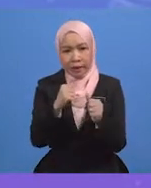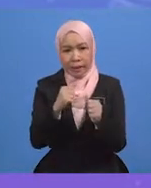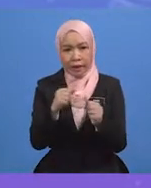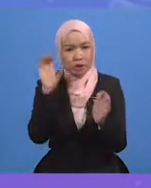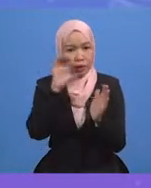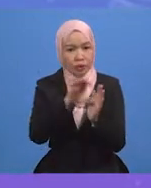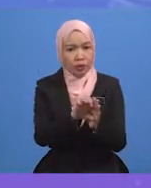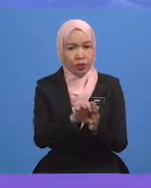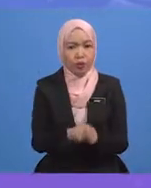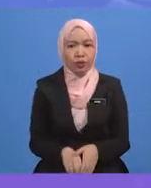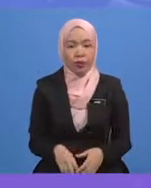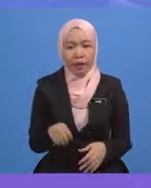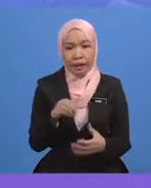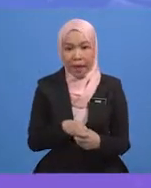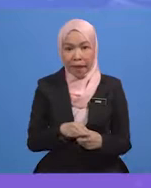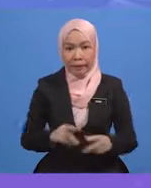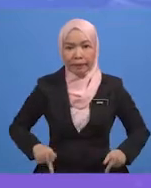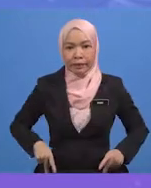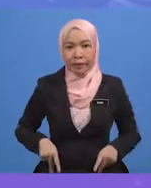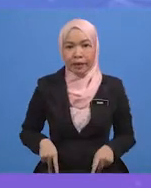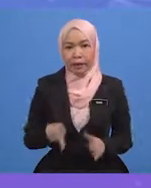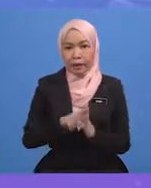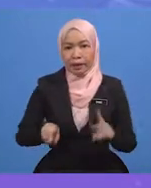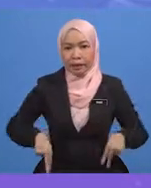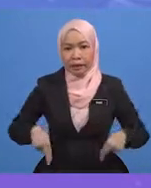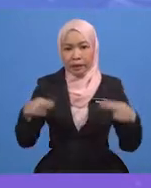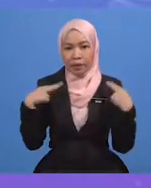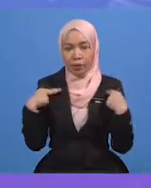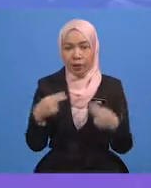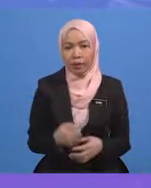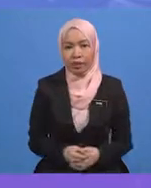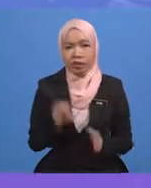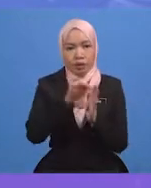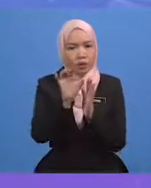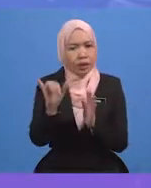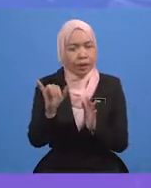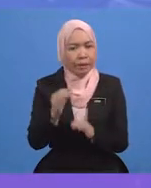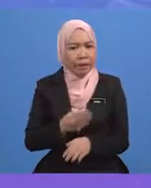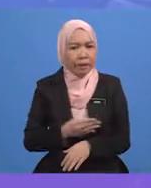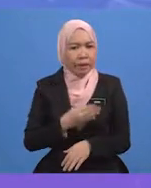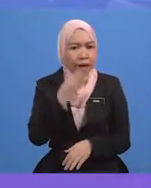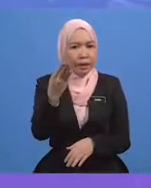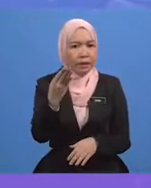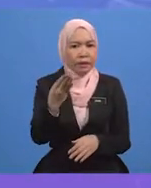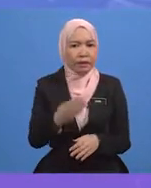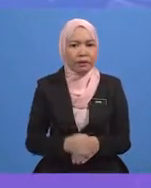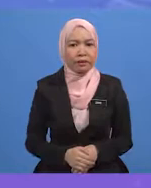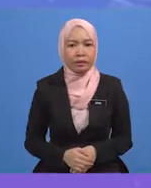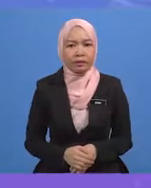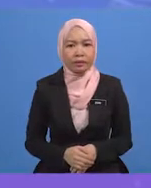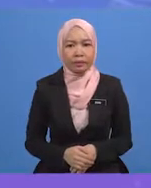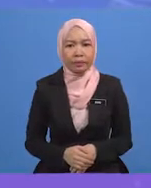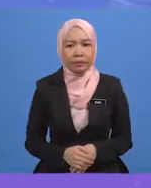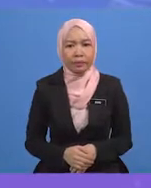contoh, bersifat berani dalam menegakkan kebenaran sekalipun ianya pahit. Ia adalah sifat